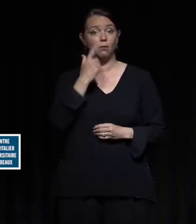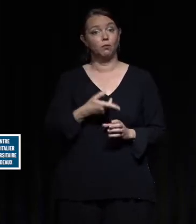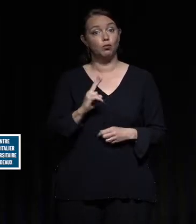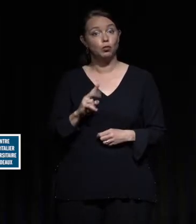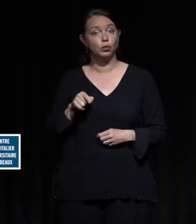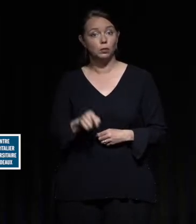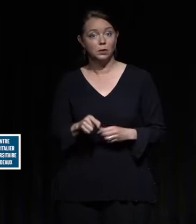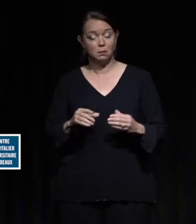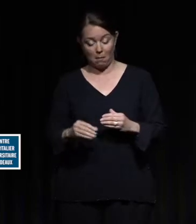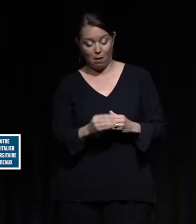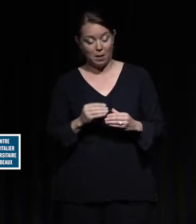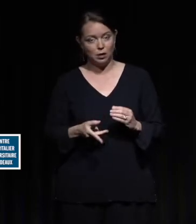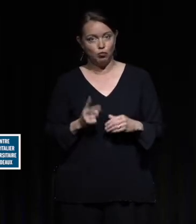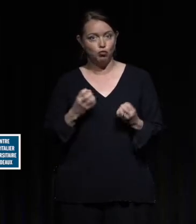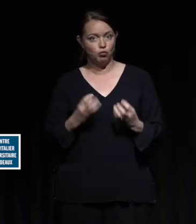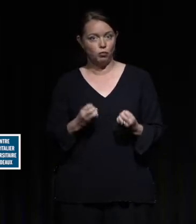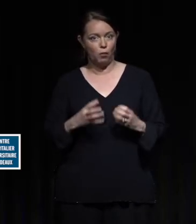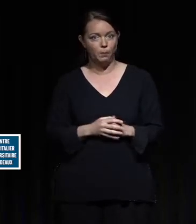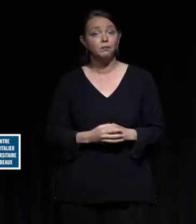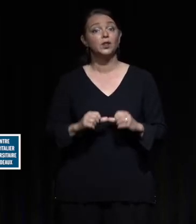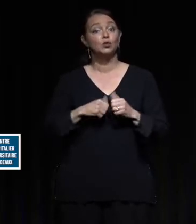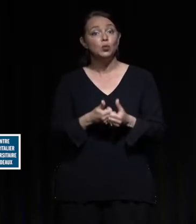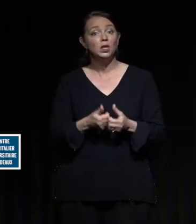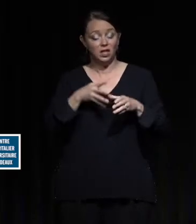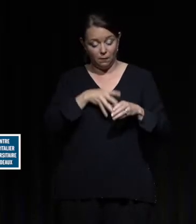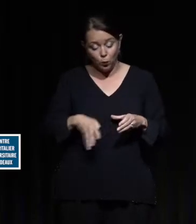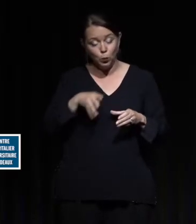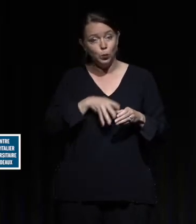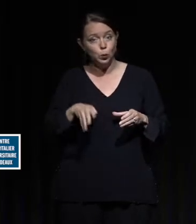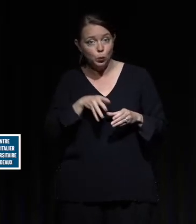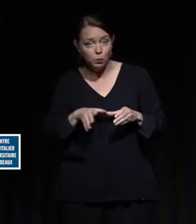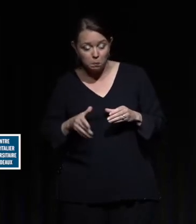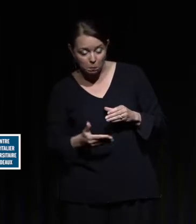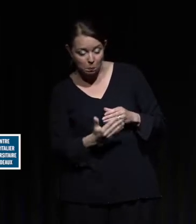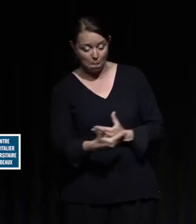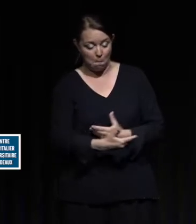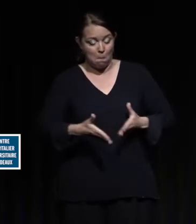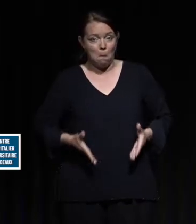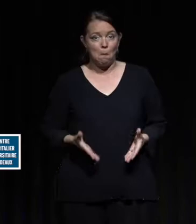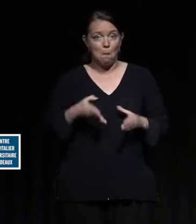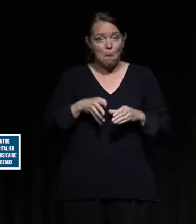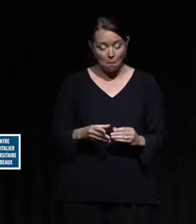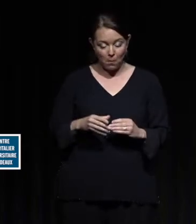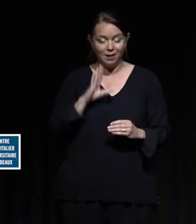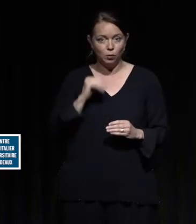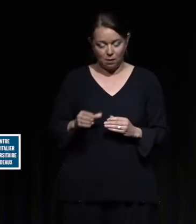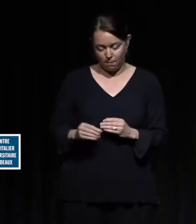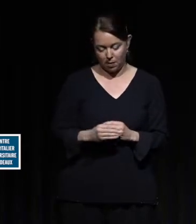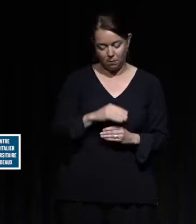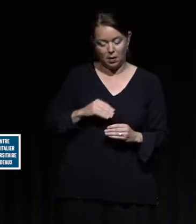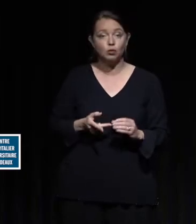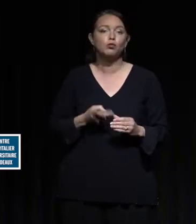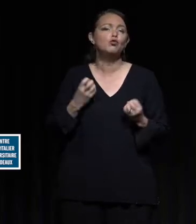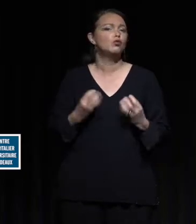qui suivent le flux péritonéal et qui suivent les zones déclive qui expliquent les localisations